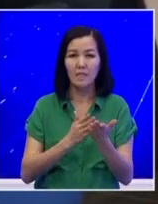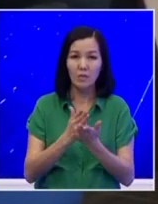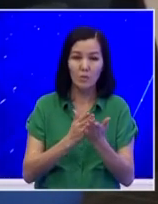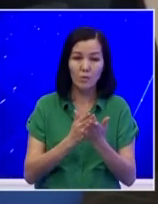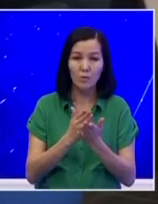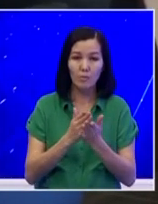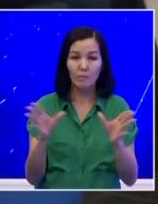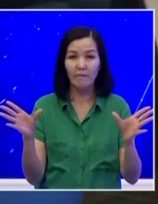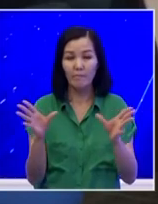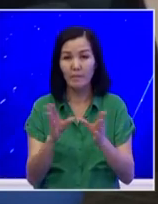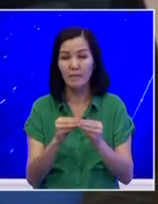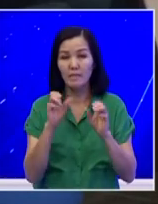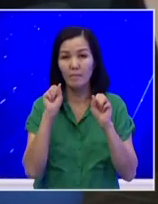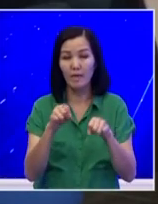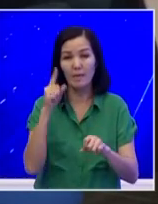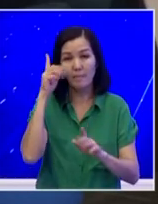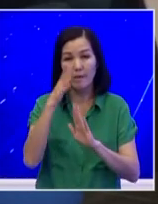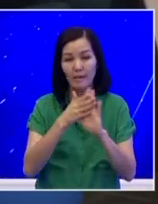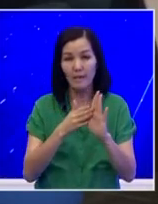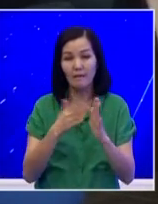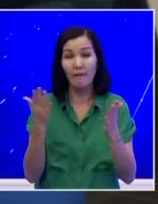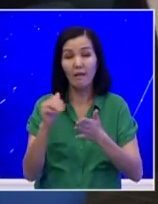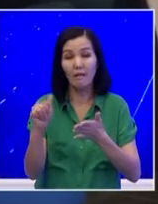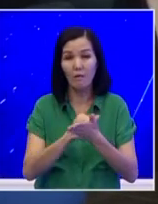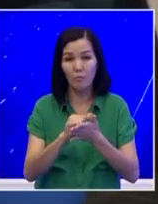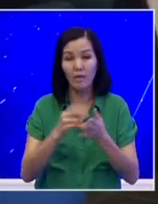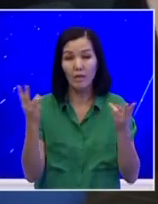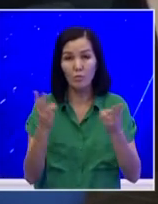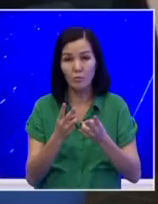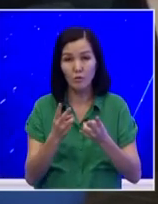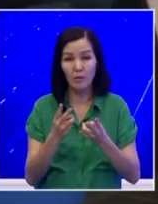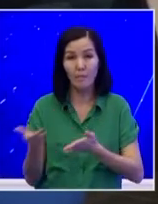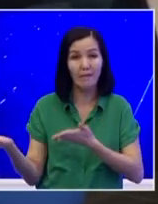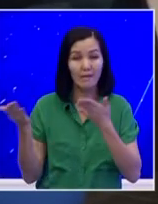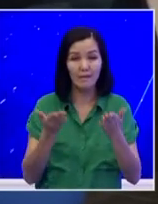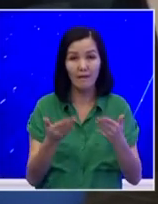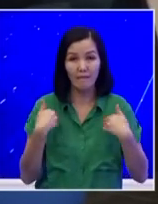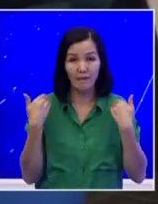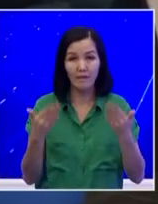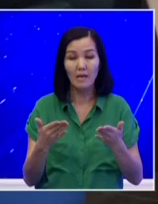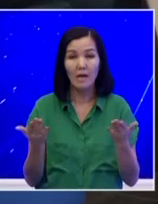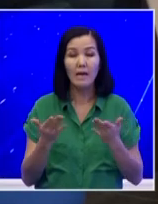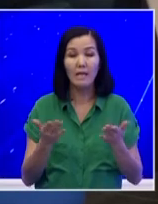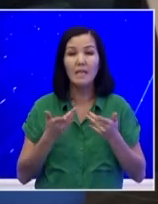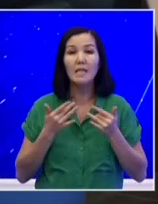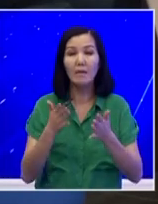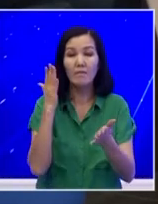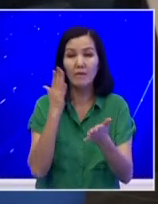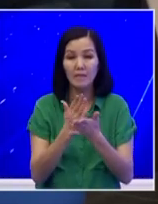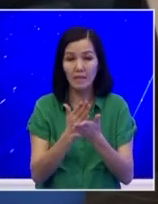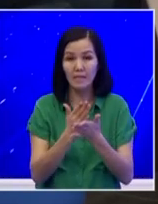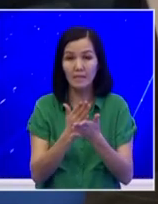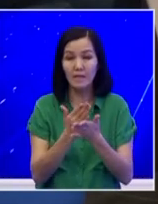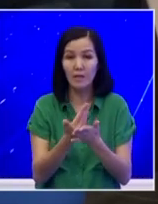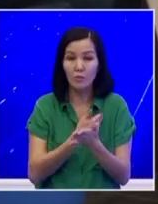службами, чтобы они могли понять, какие документы должны предоставить, какие требования у них есть к